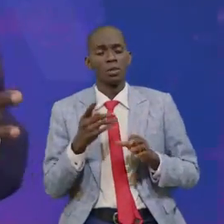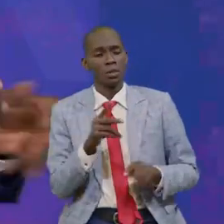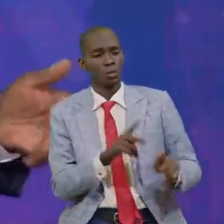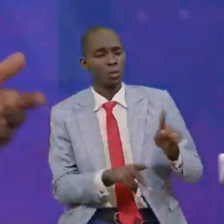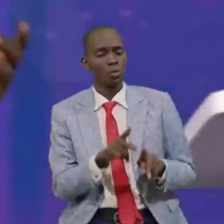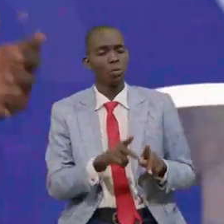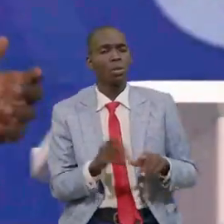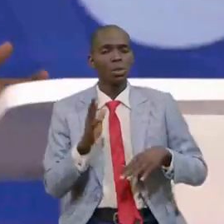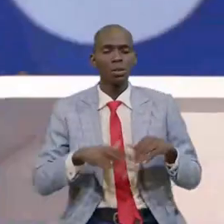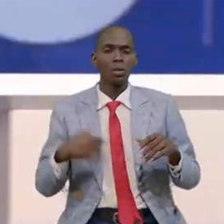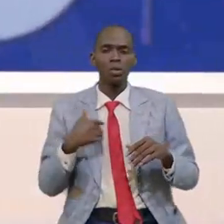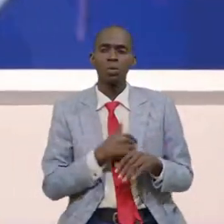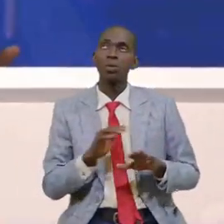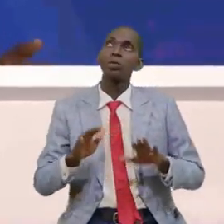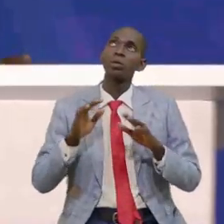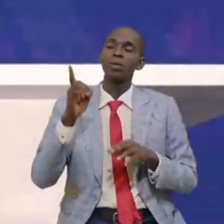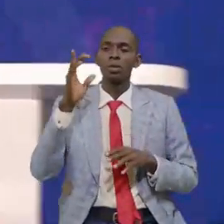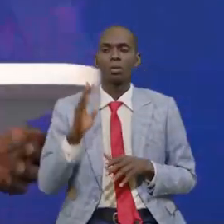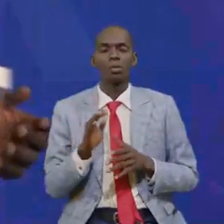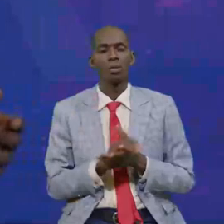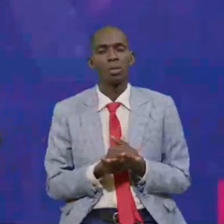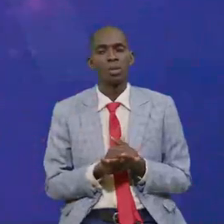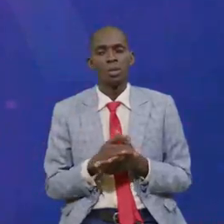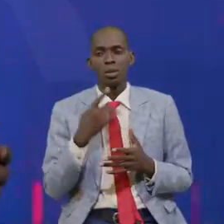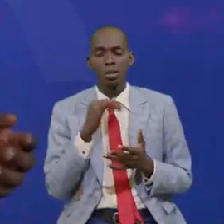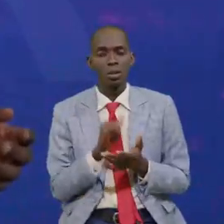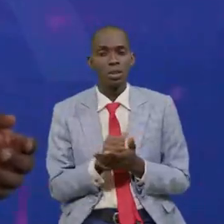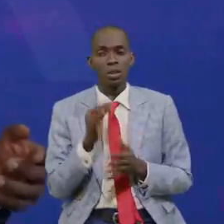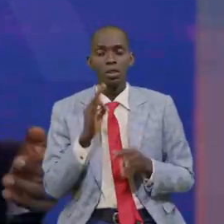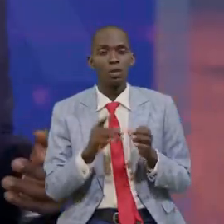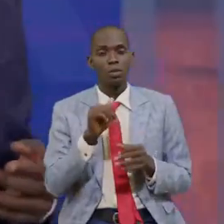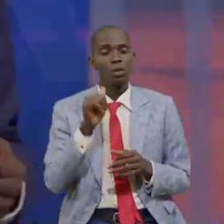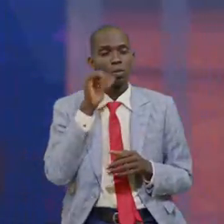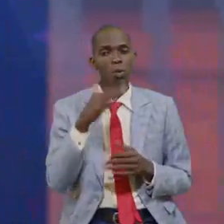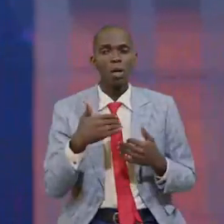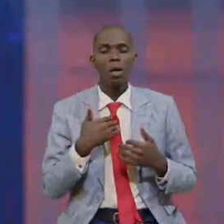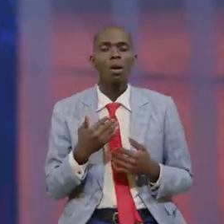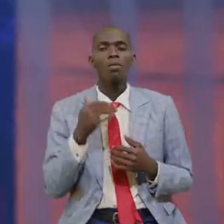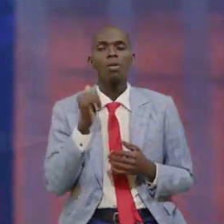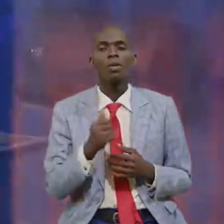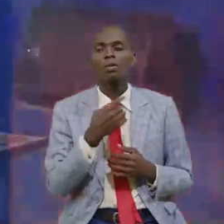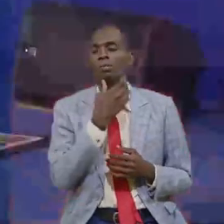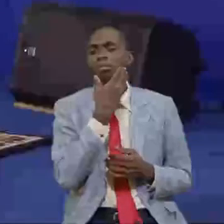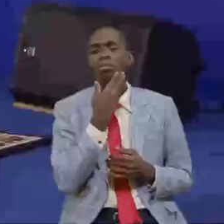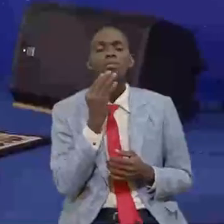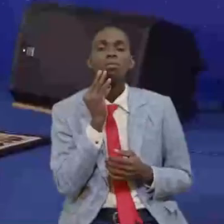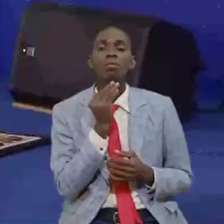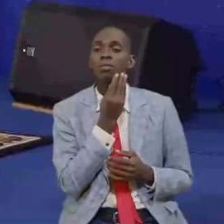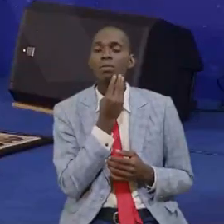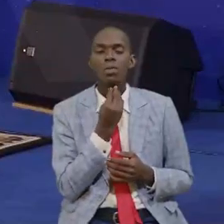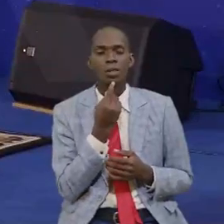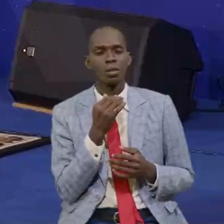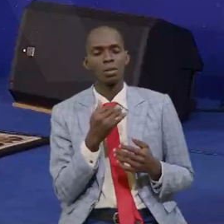Dieu. Cette femme-là, on dit que la femme a des barbes et que les